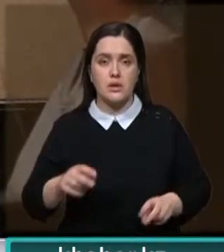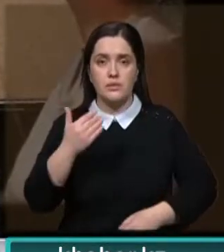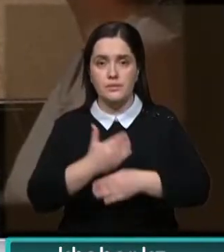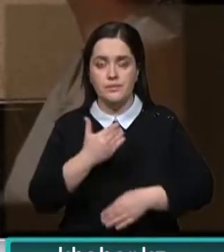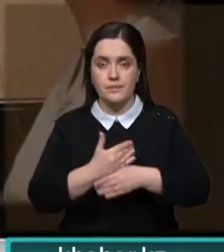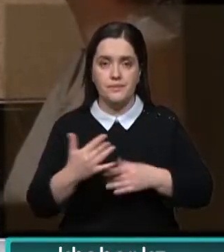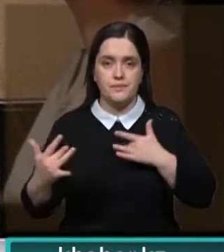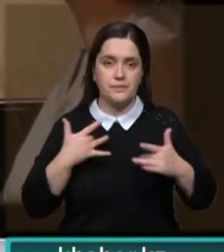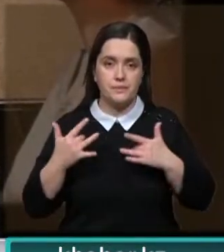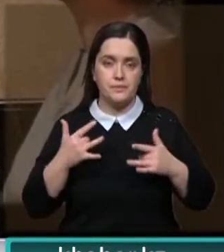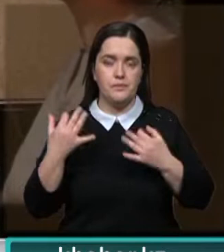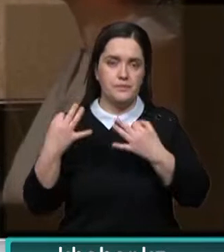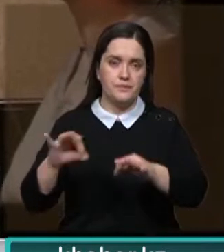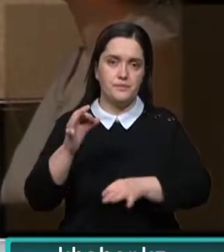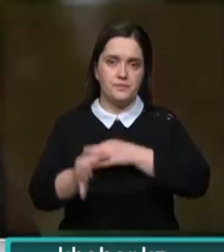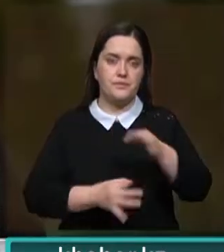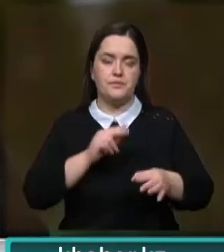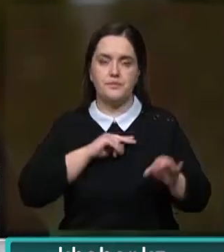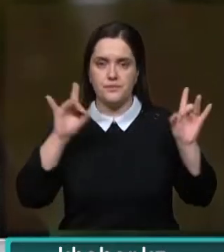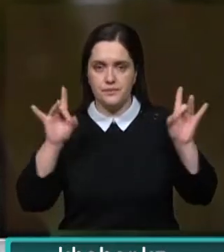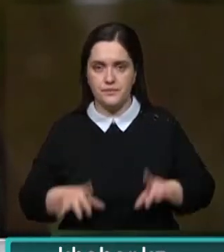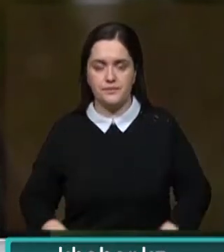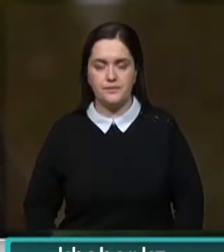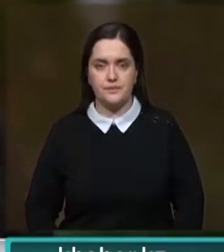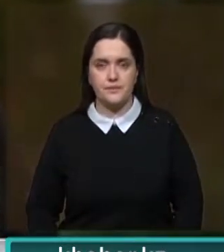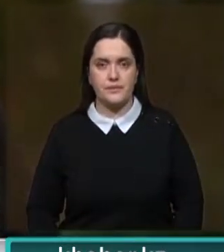разрешило круглосуточно работать рестораном.